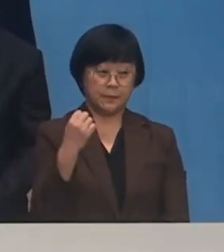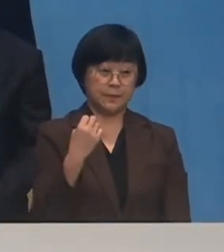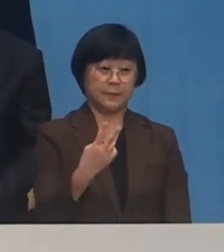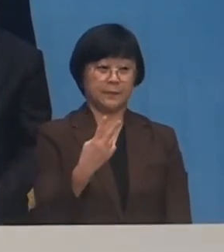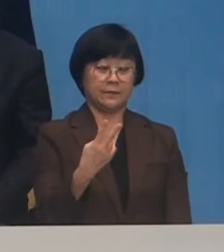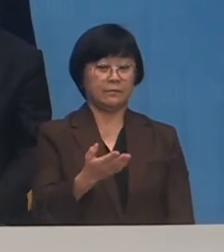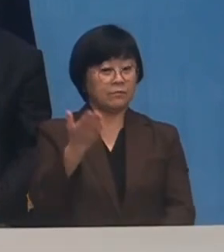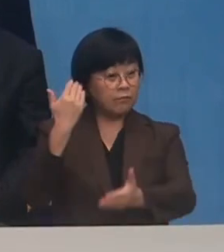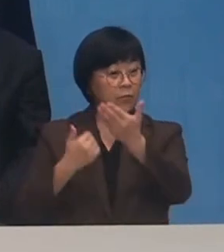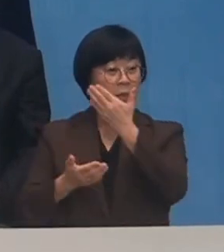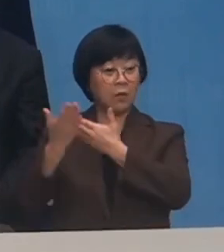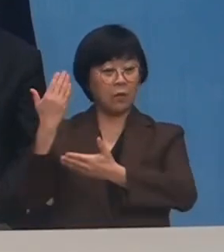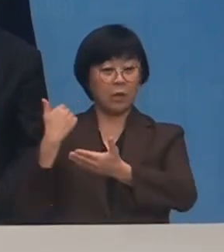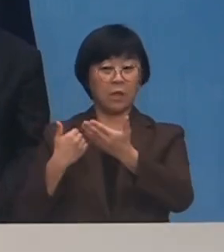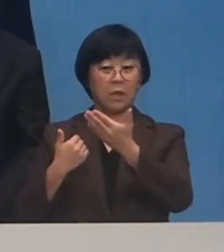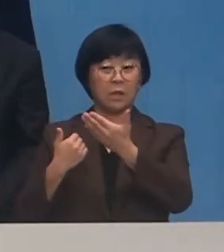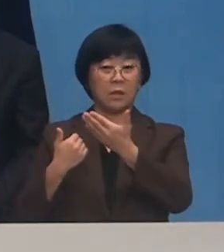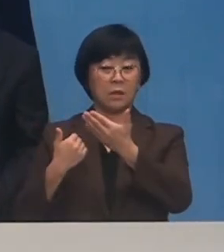그리고 과거에는